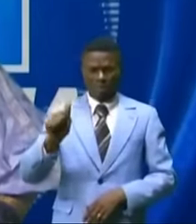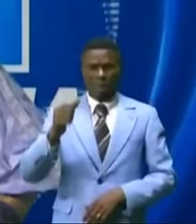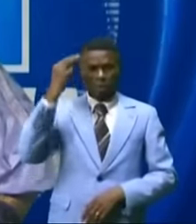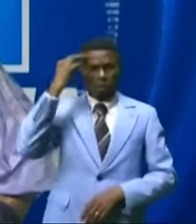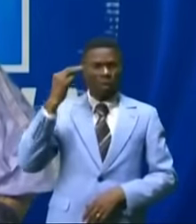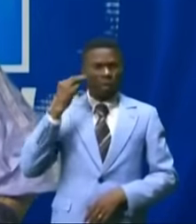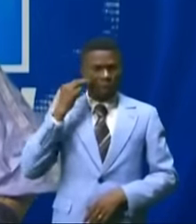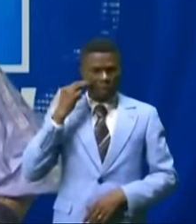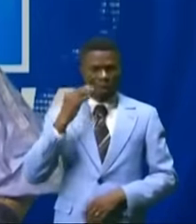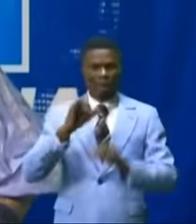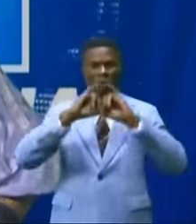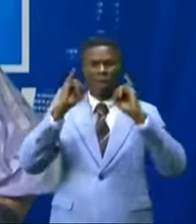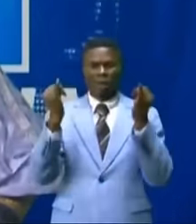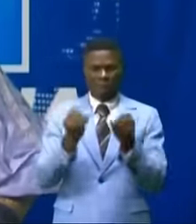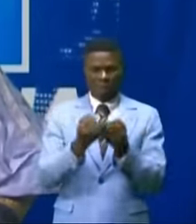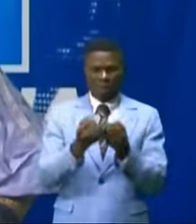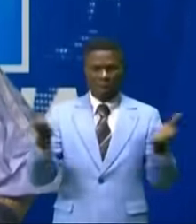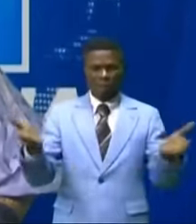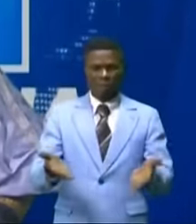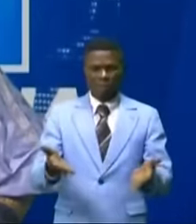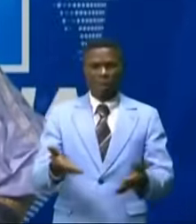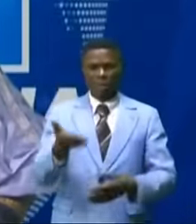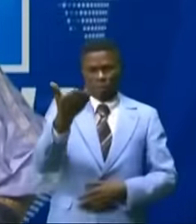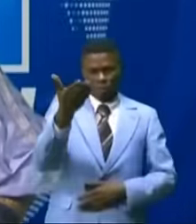ministre de l'Industrie. L'édité avec Erika Bamba.